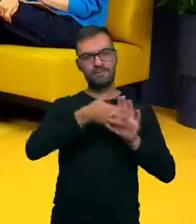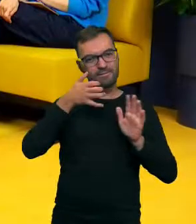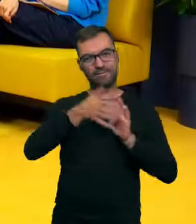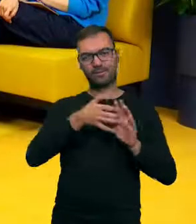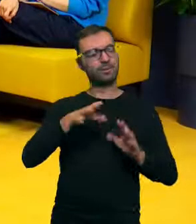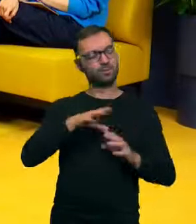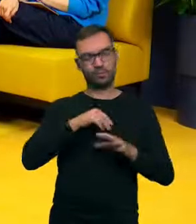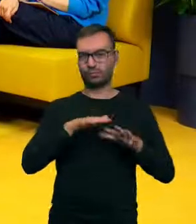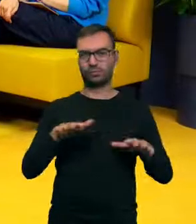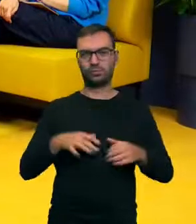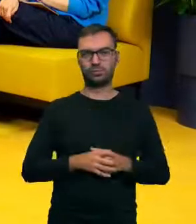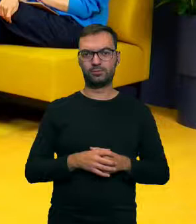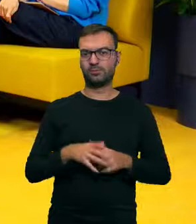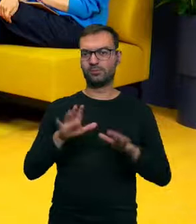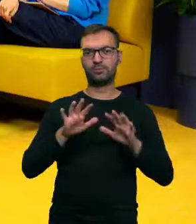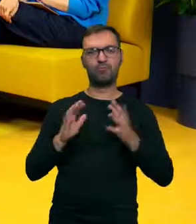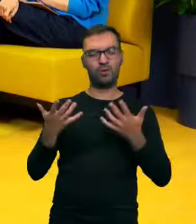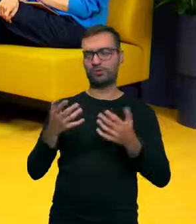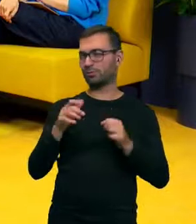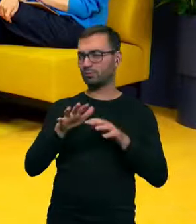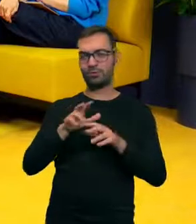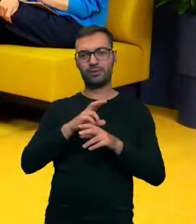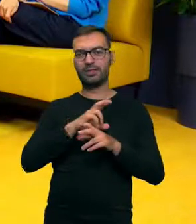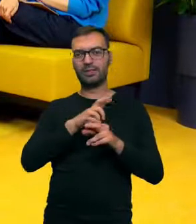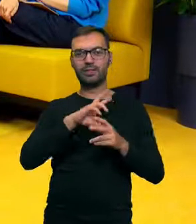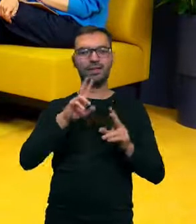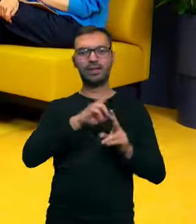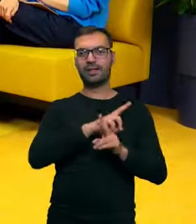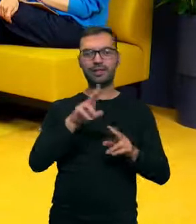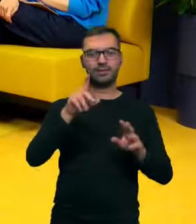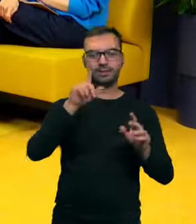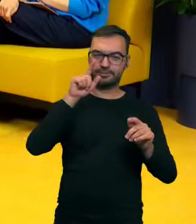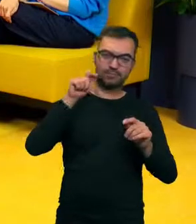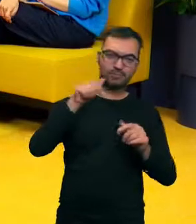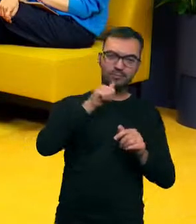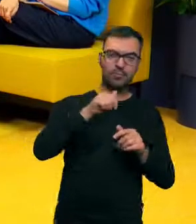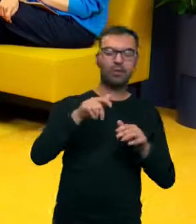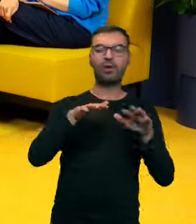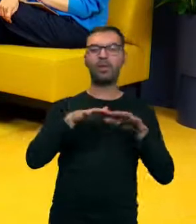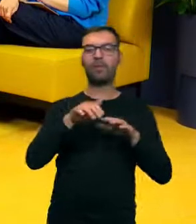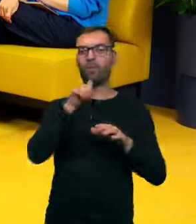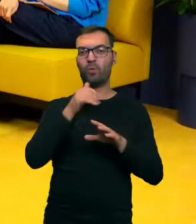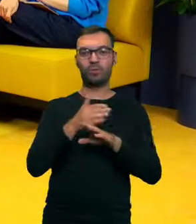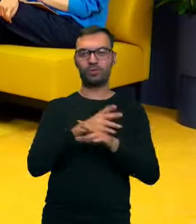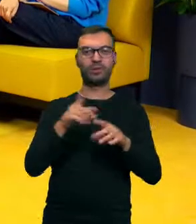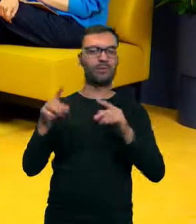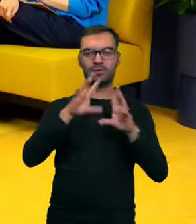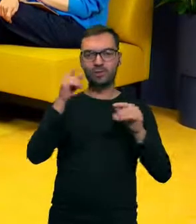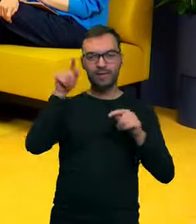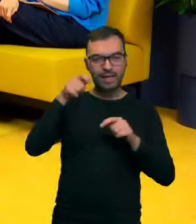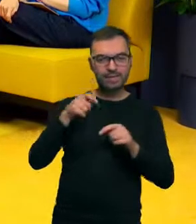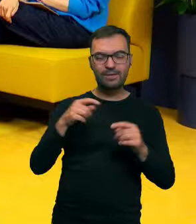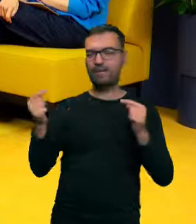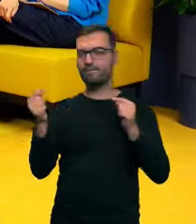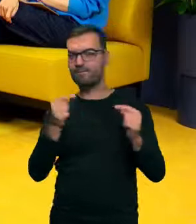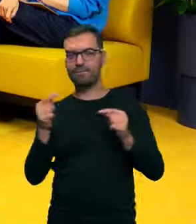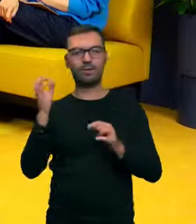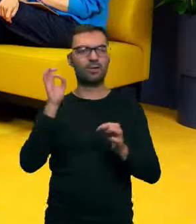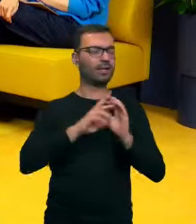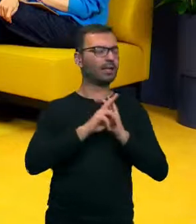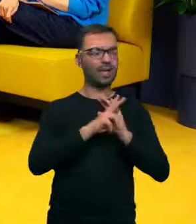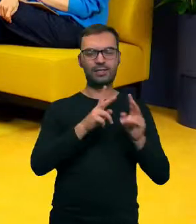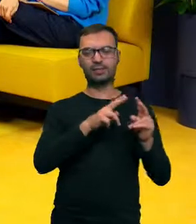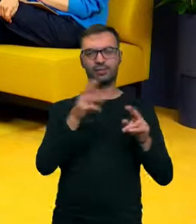myśmy naprawdę... Poświęcili czas na nazwanie wszystkiego na próbach stolikowych, więc... Żeśmy przechodzili te sceny bardzo,